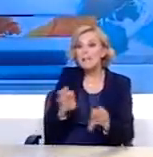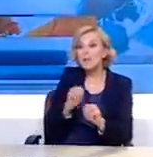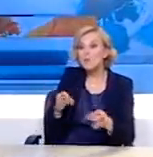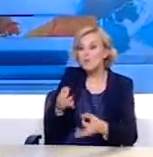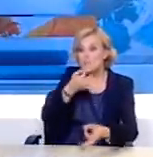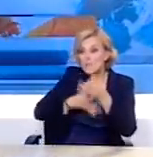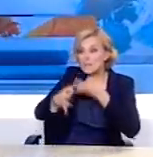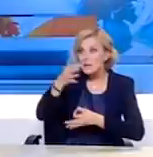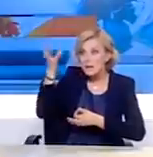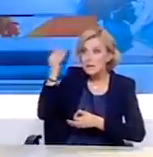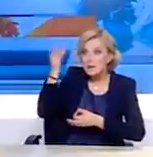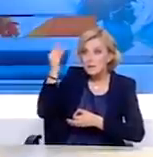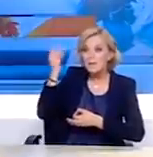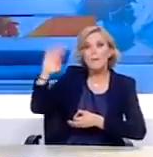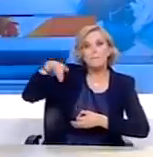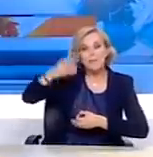και σε εσάς,